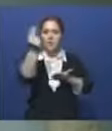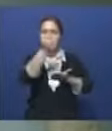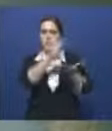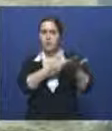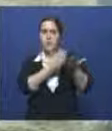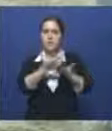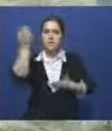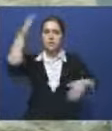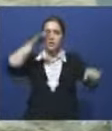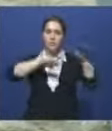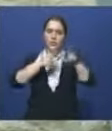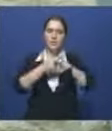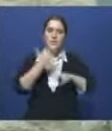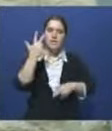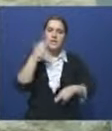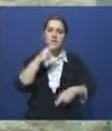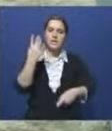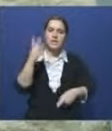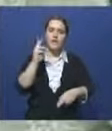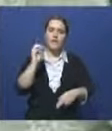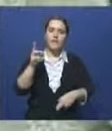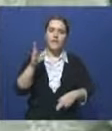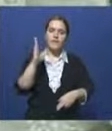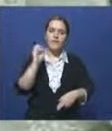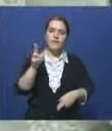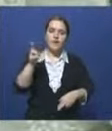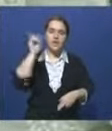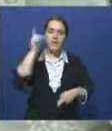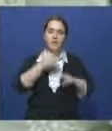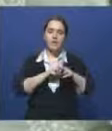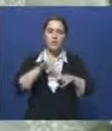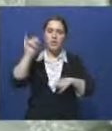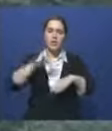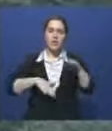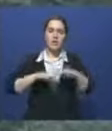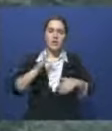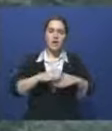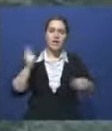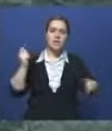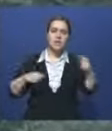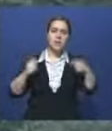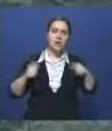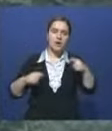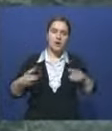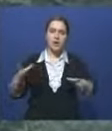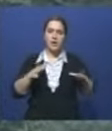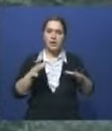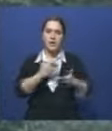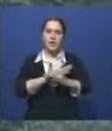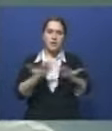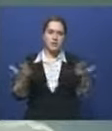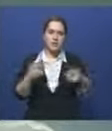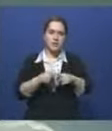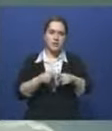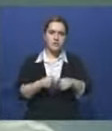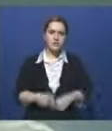датируемые 3-4 веками, с изображением фигурок, в руках у которых что-то похожее на барабан или какой-то другой духовой инструмент.